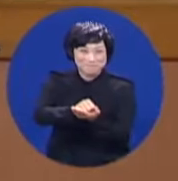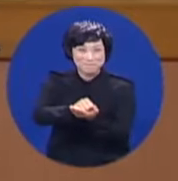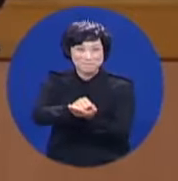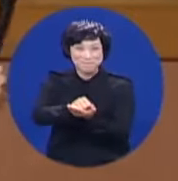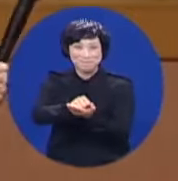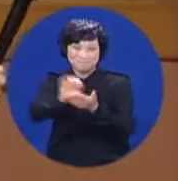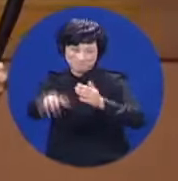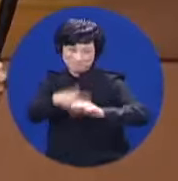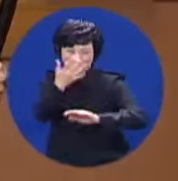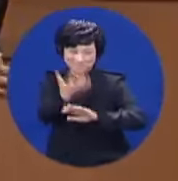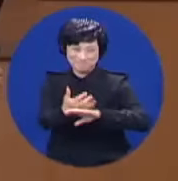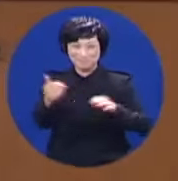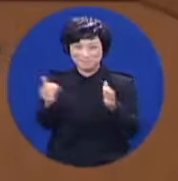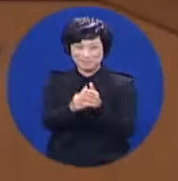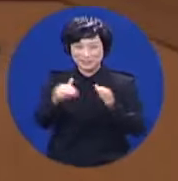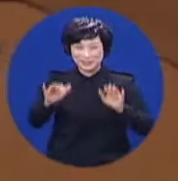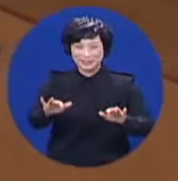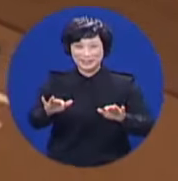전복 파괴시키고